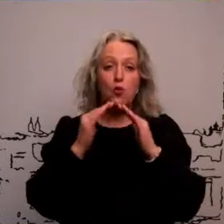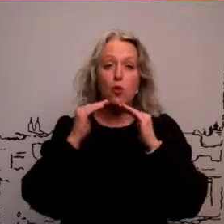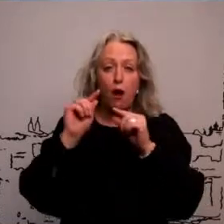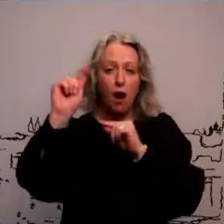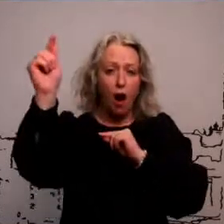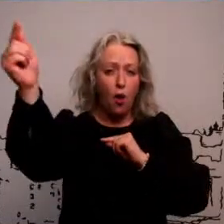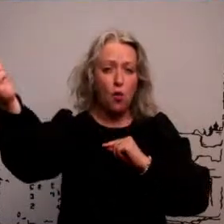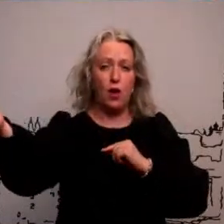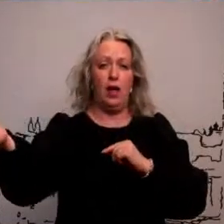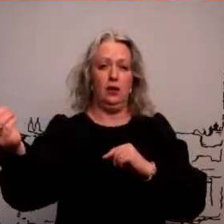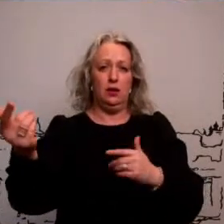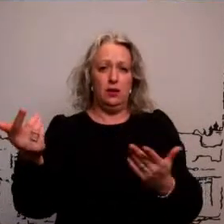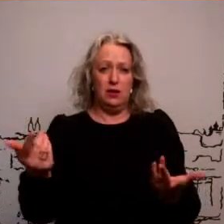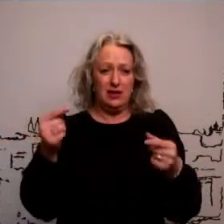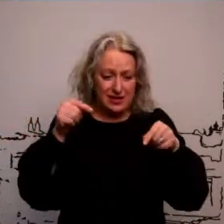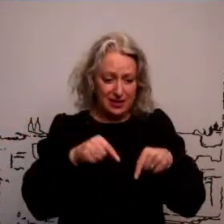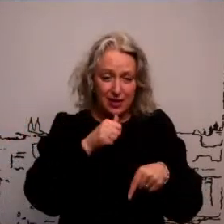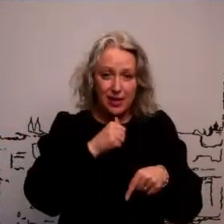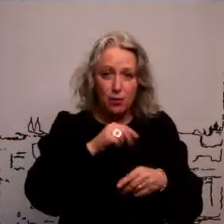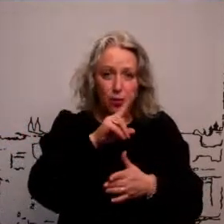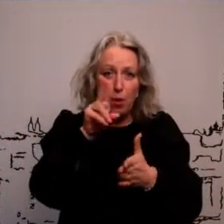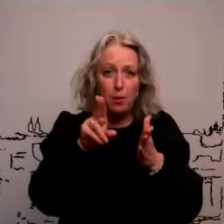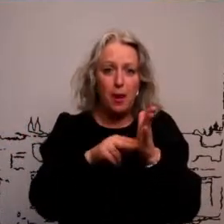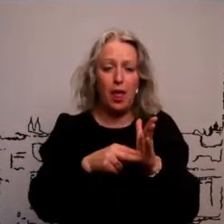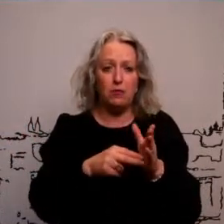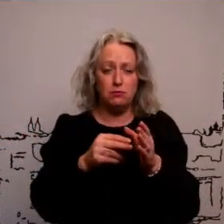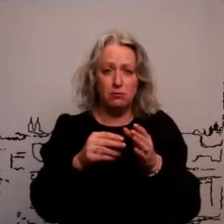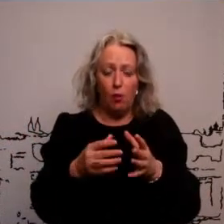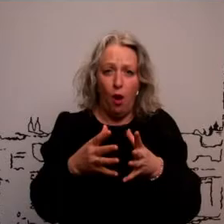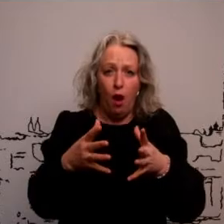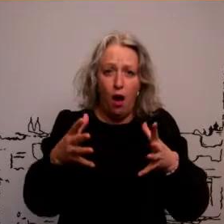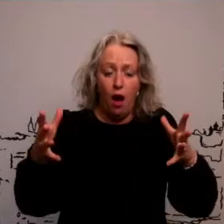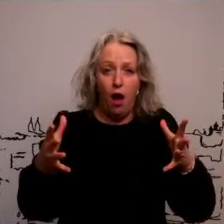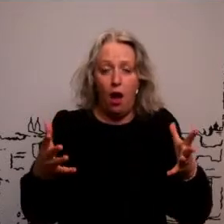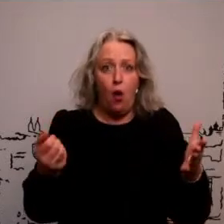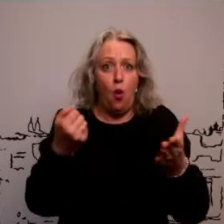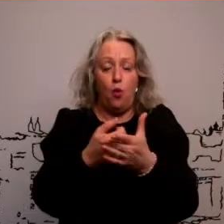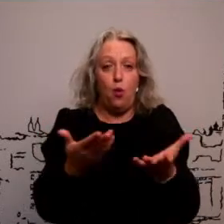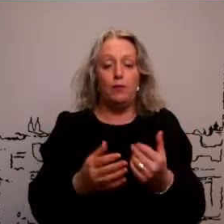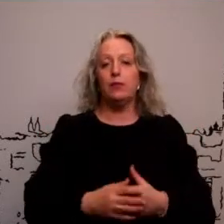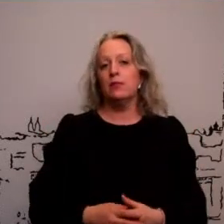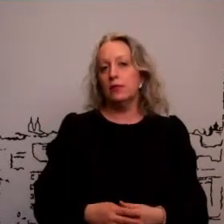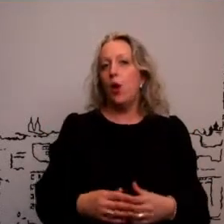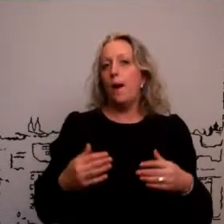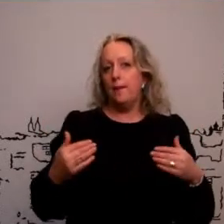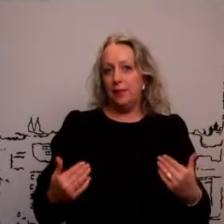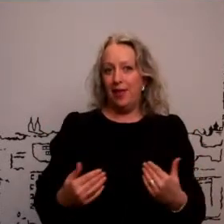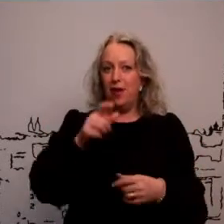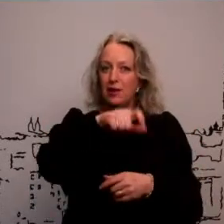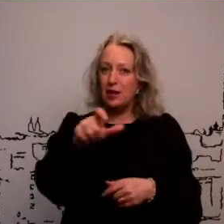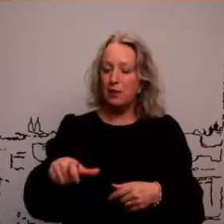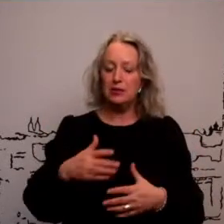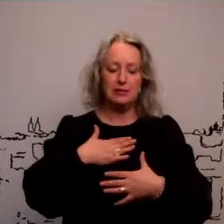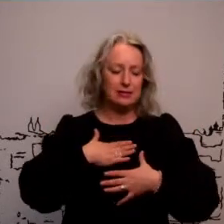siin satuvad probleemid küüs, et kuhu see võib jõuda? No esiteks täna on inimesed ju